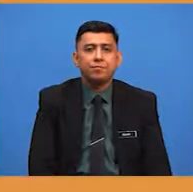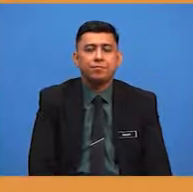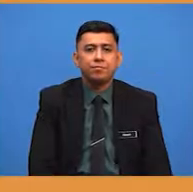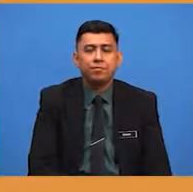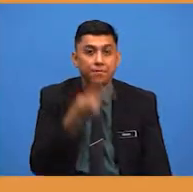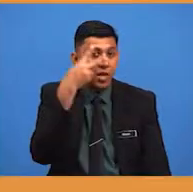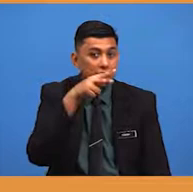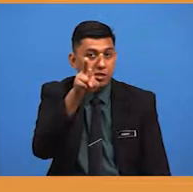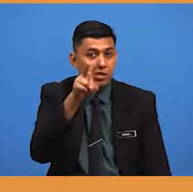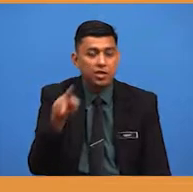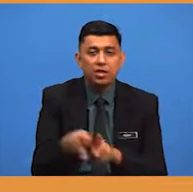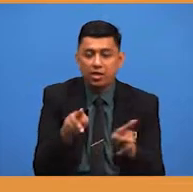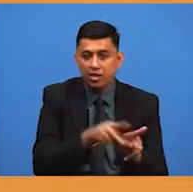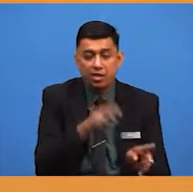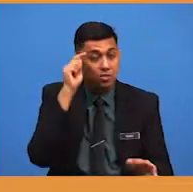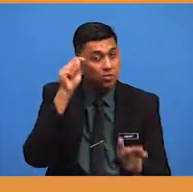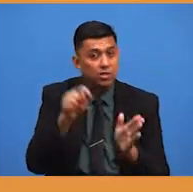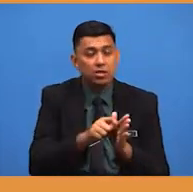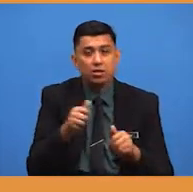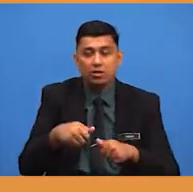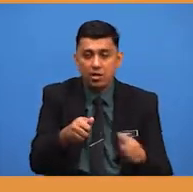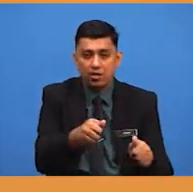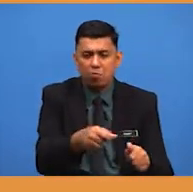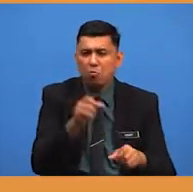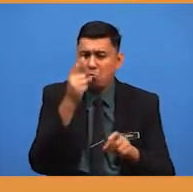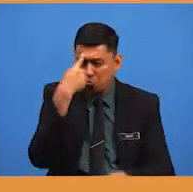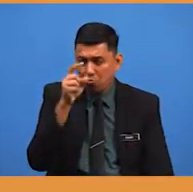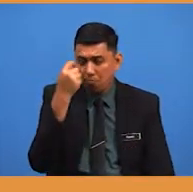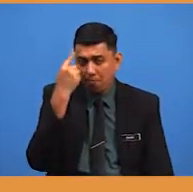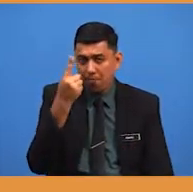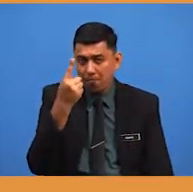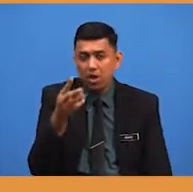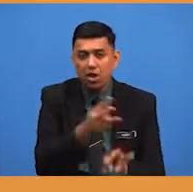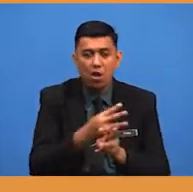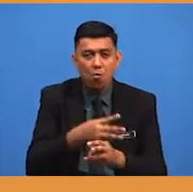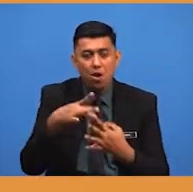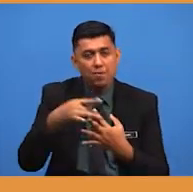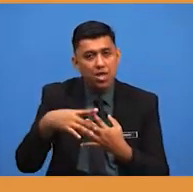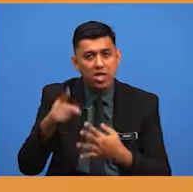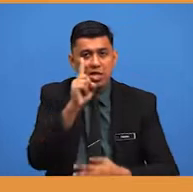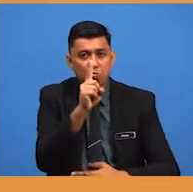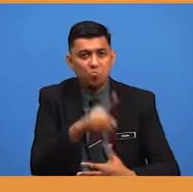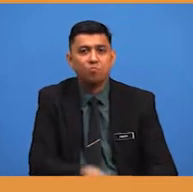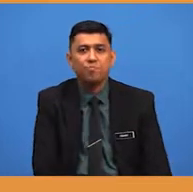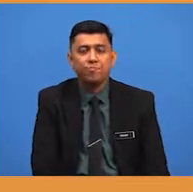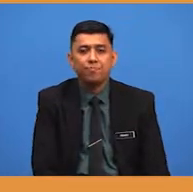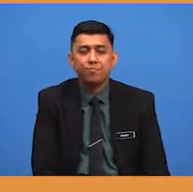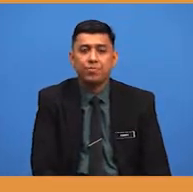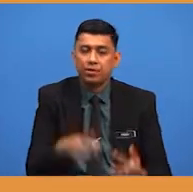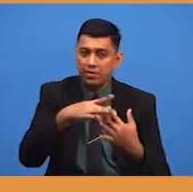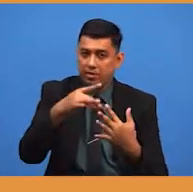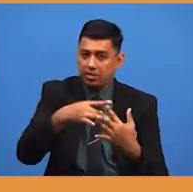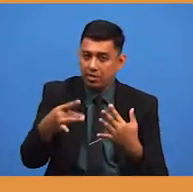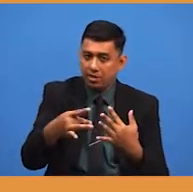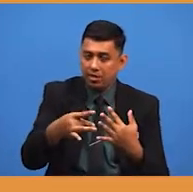Perhatikan pula carta alir untuk murid memahami struktur kawalan pilihan tunggal. Jika